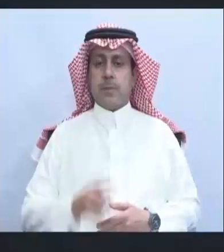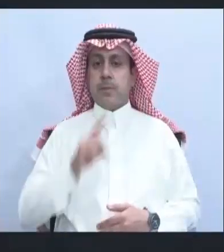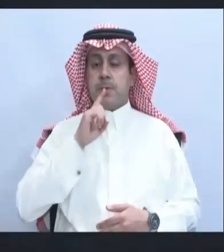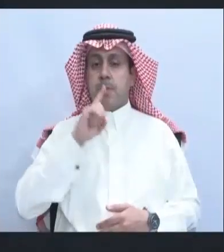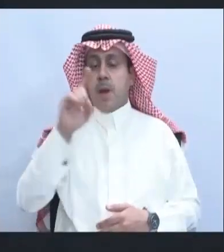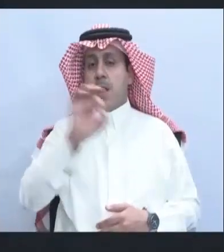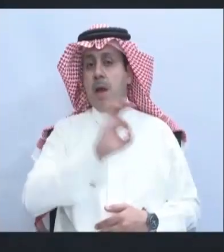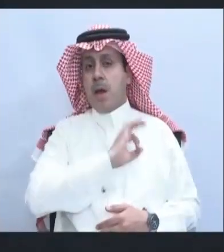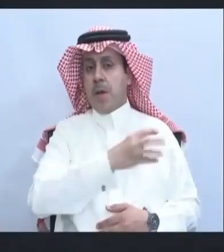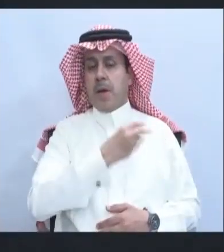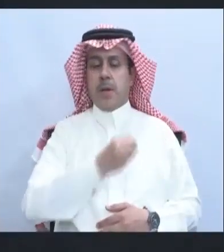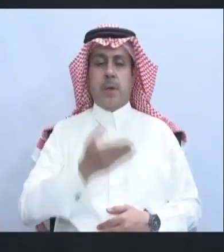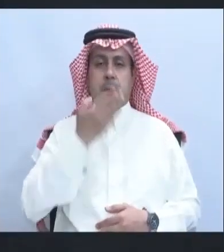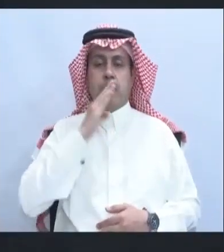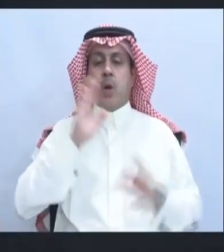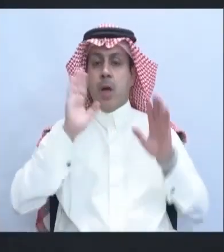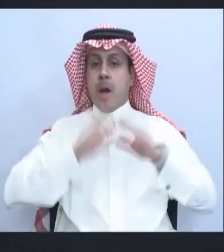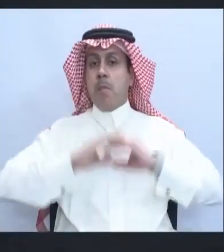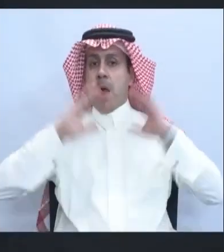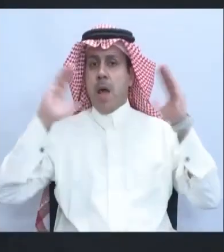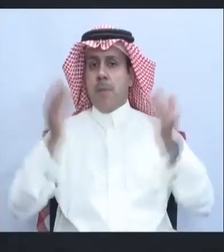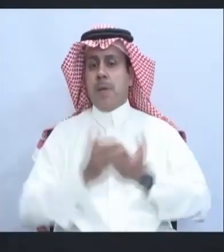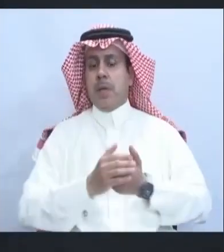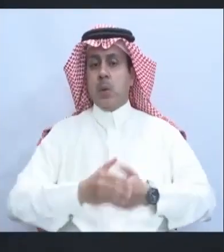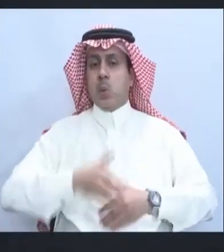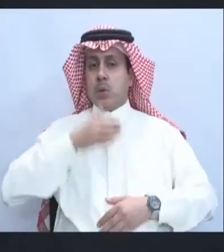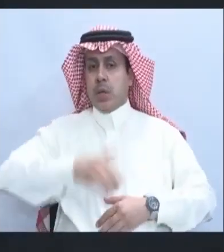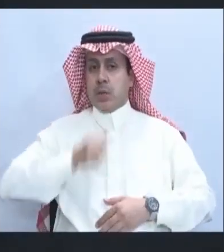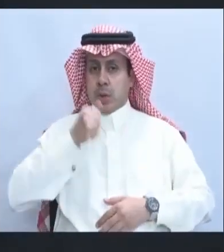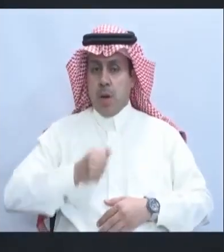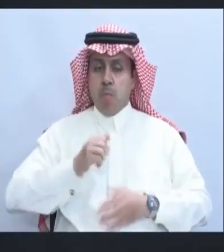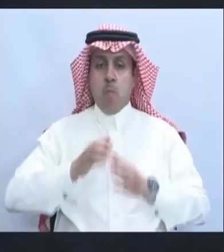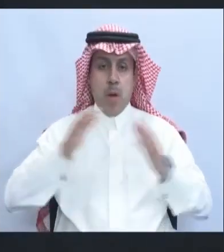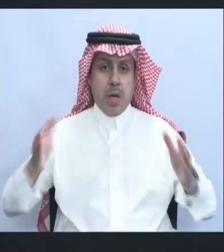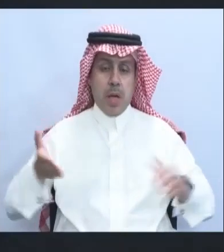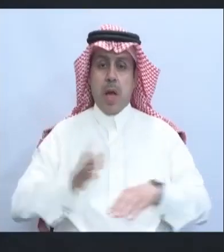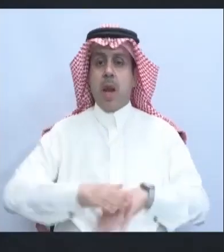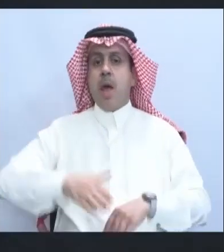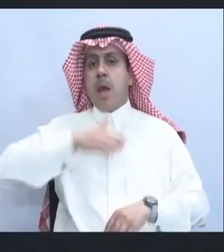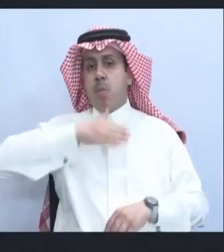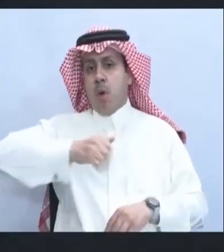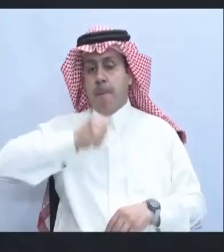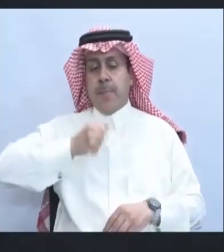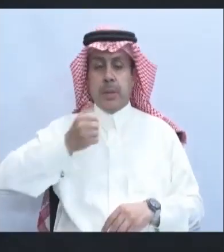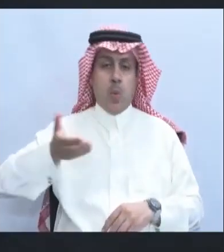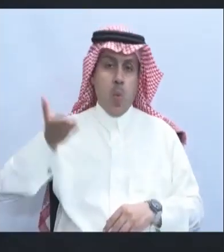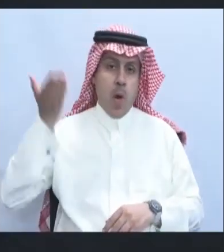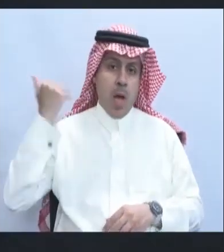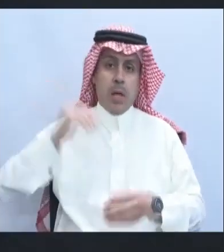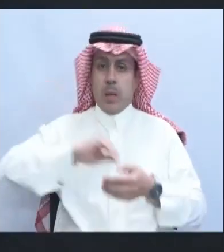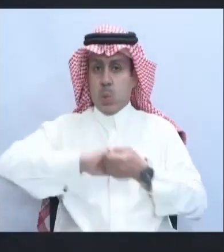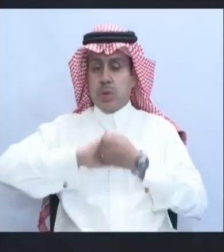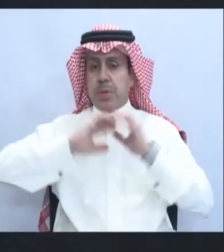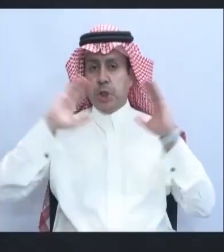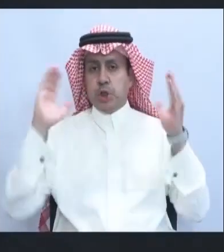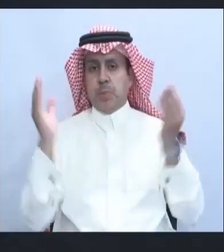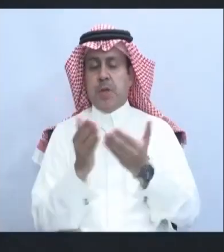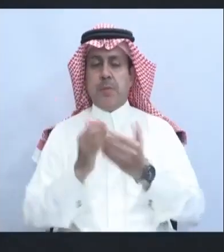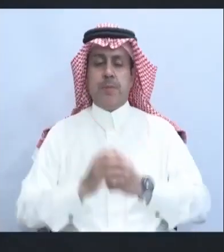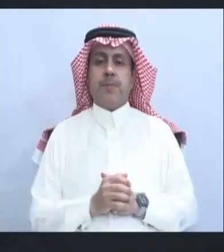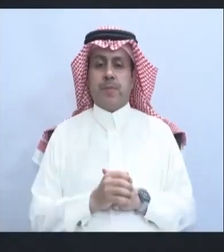بسم الله الرحمن الرحيم الحمد لله رب العالمين وصلى الله وسلم وبارك على نبينا محمد وعلى اله وصحبه